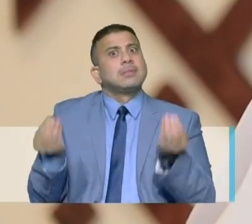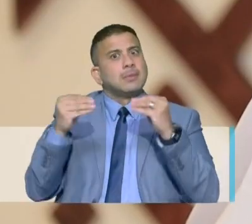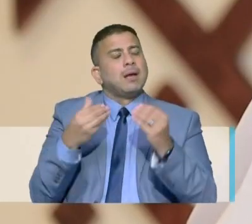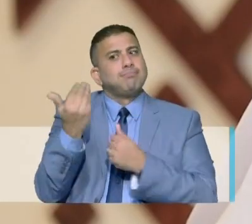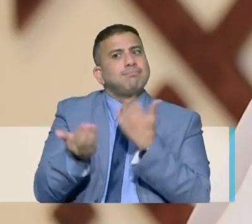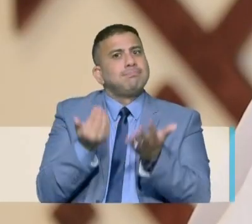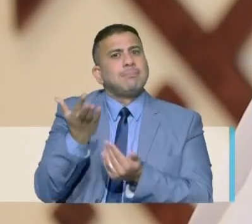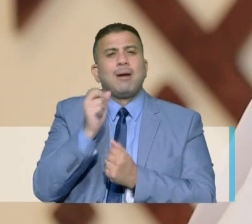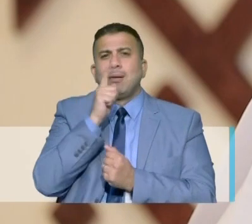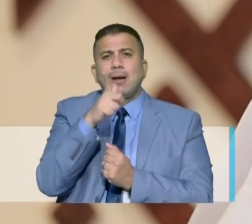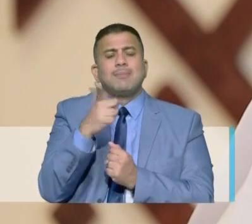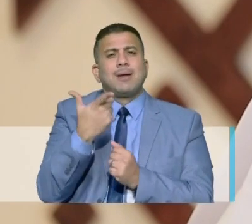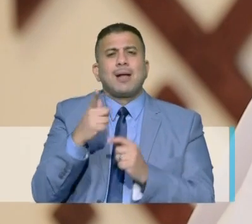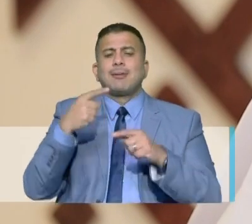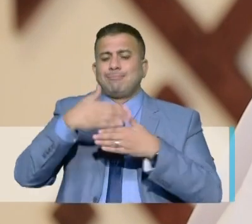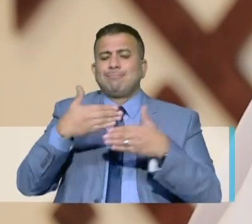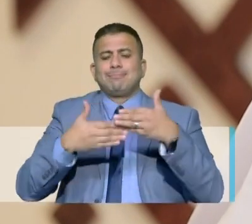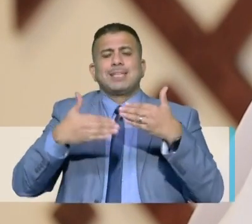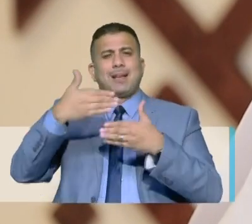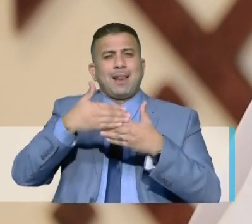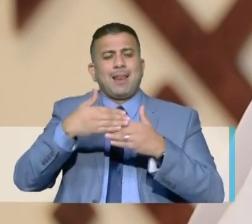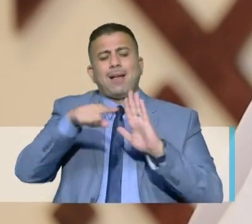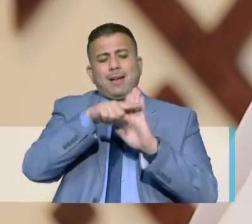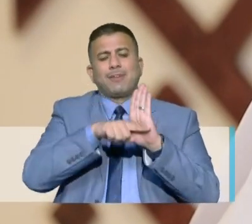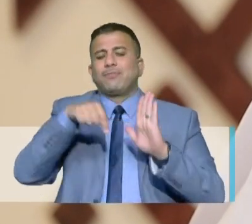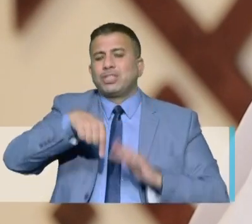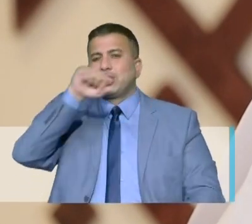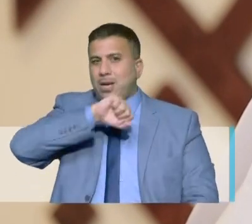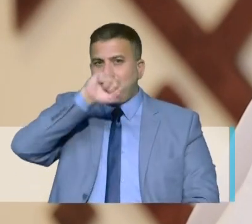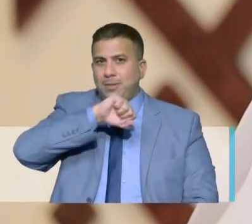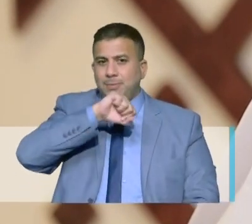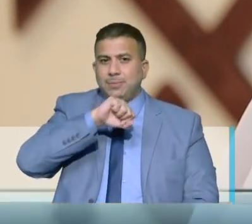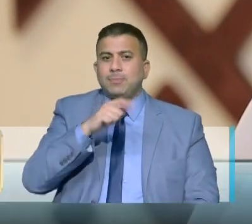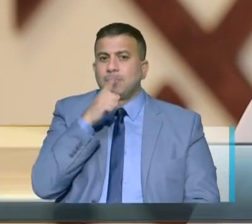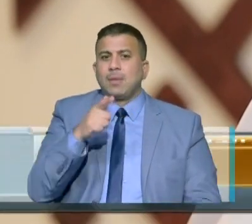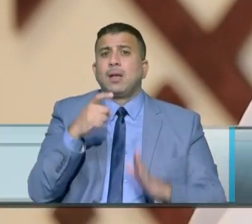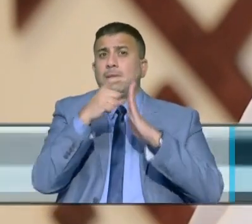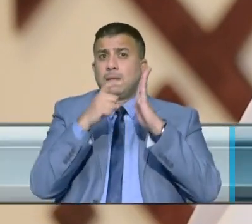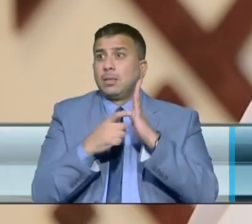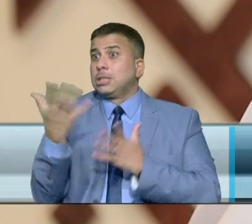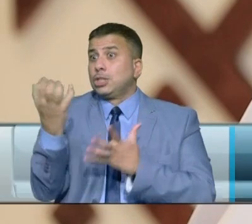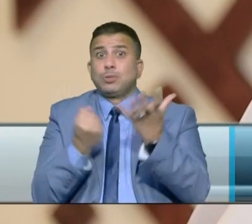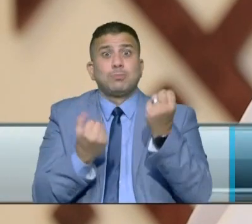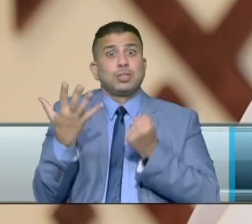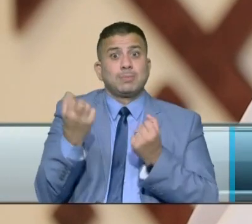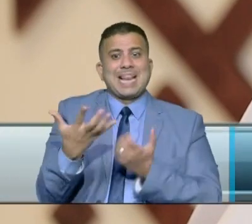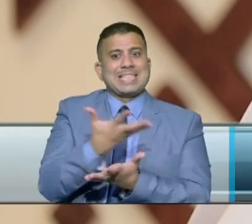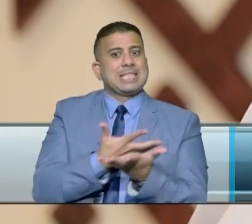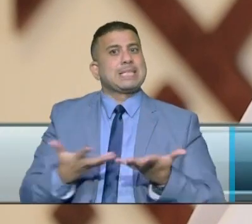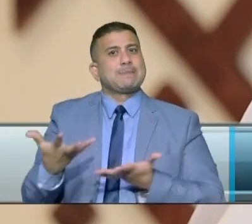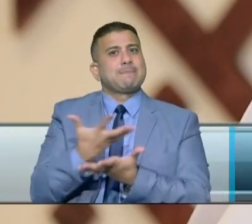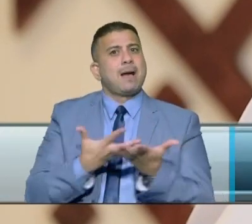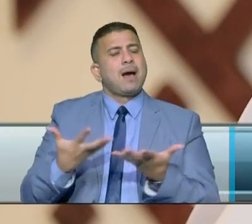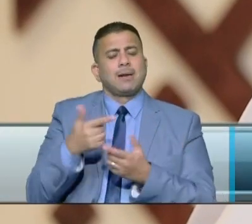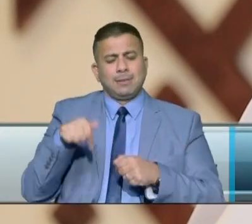دائره التسجيل العقاري بالشارقه يعني نتحدث عن بيئه تشريع جاذبه لجميع المستثمرين